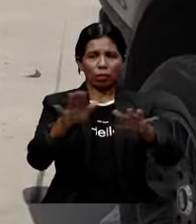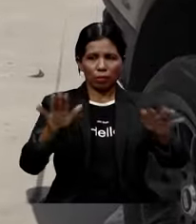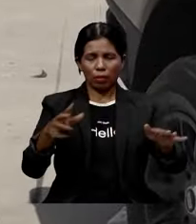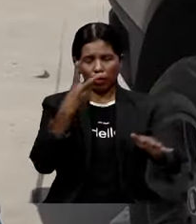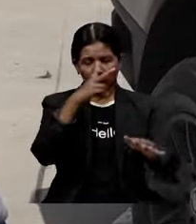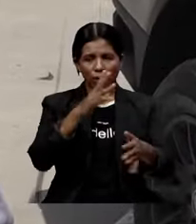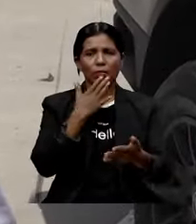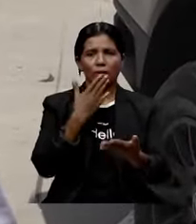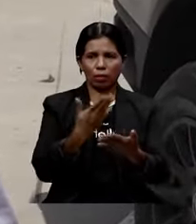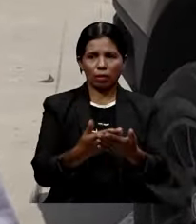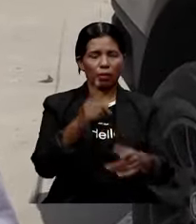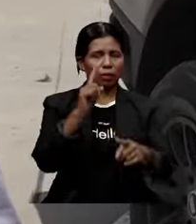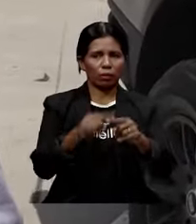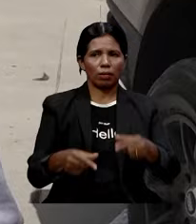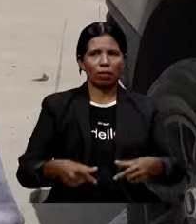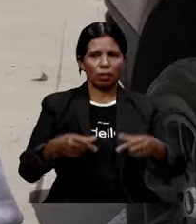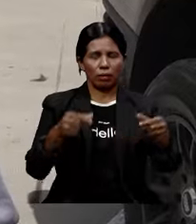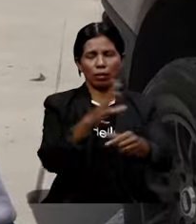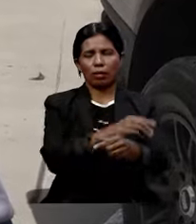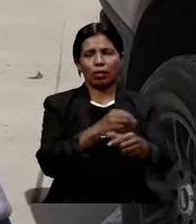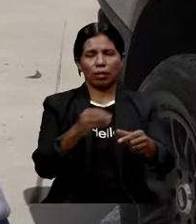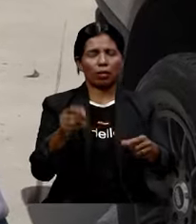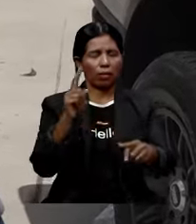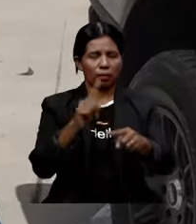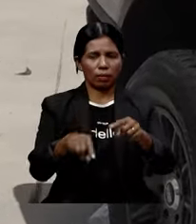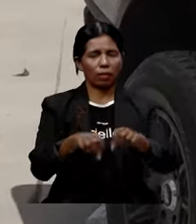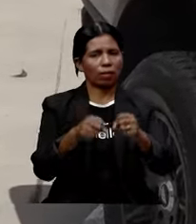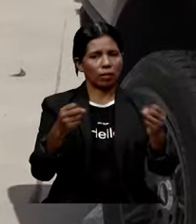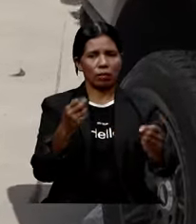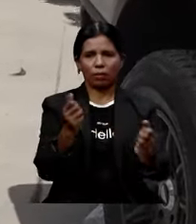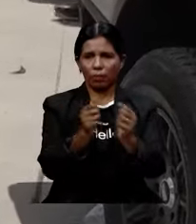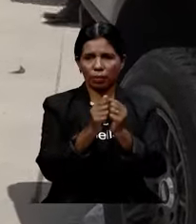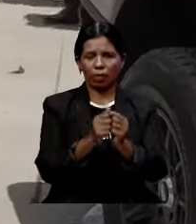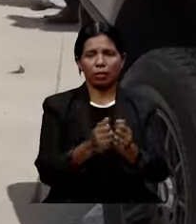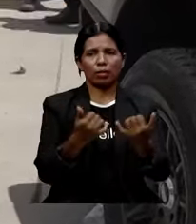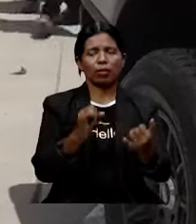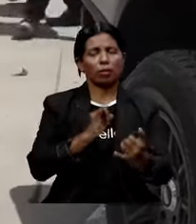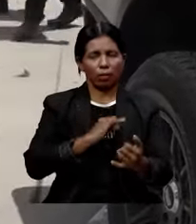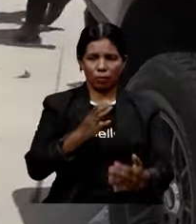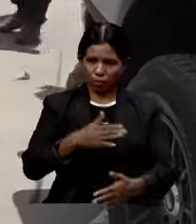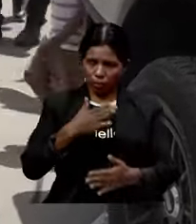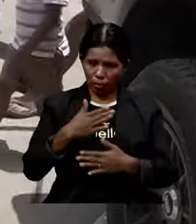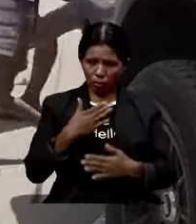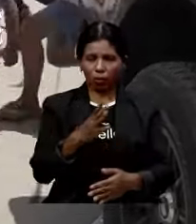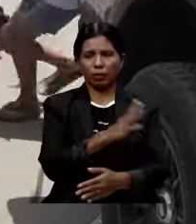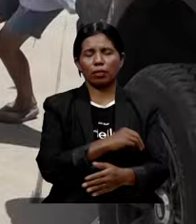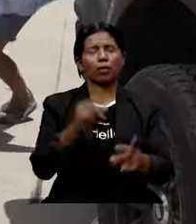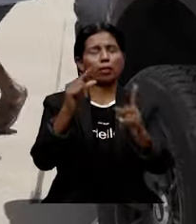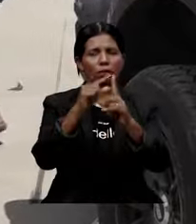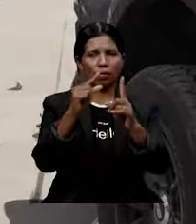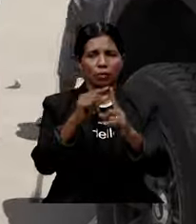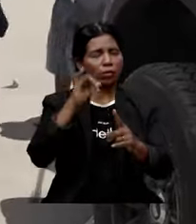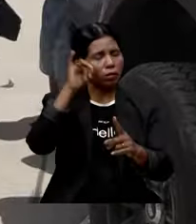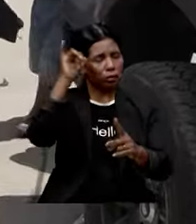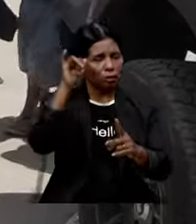dia, labele fo entos bah malu, bah labele istirahat bah malu. Ida ni mahu konten di TBS, TBS ni telefon horsegra